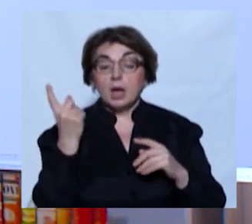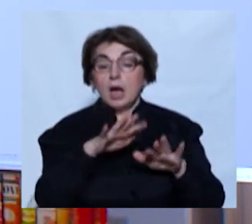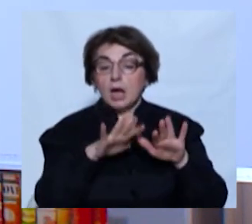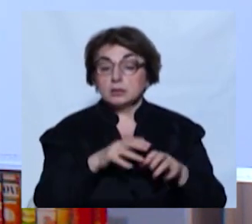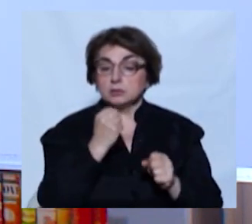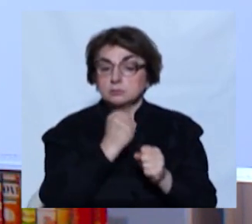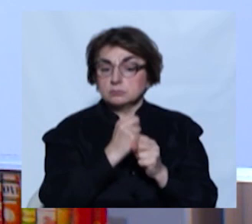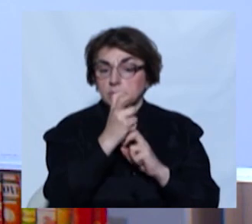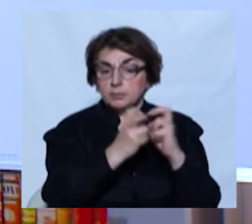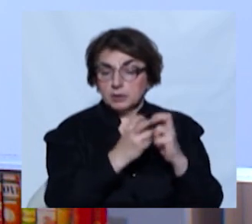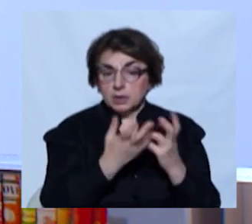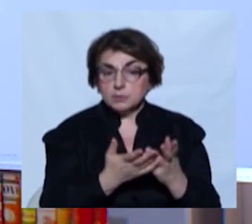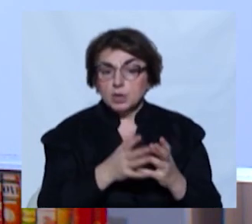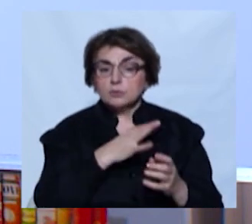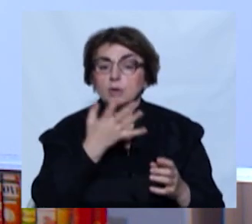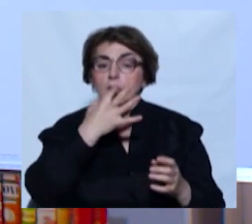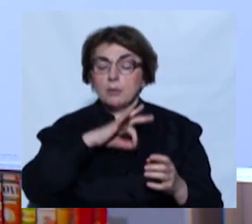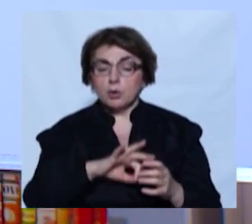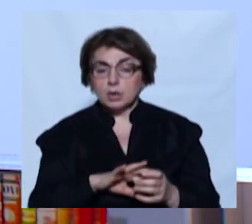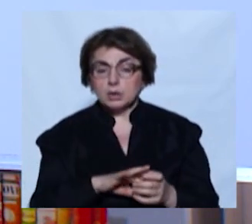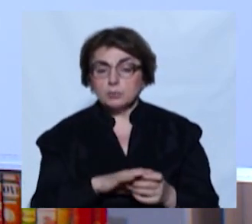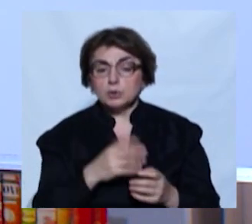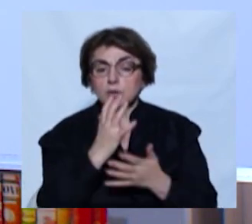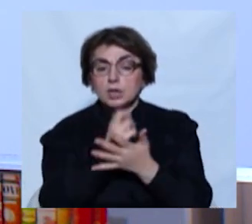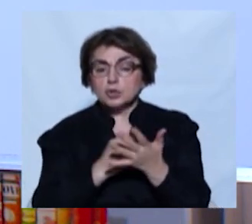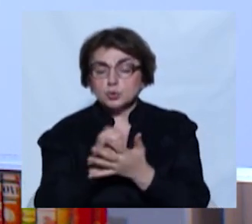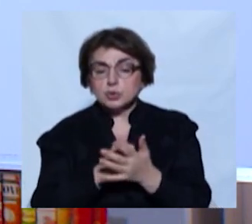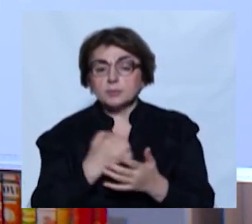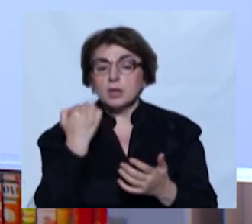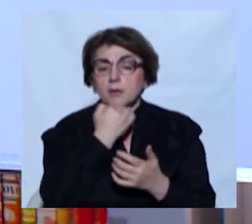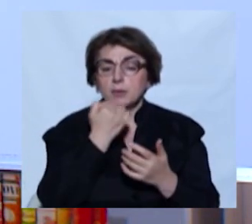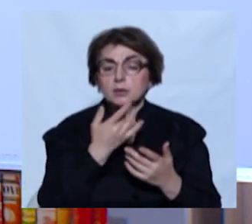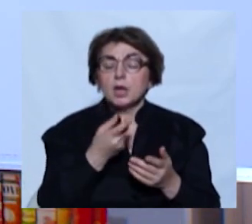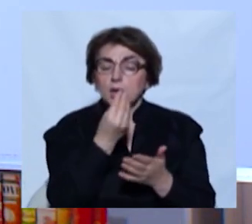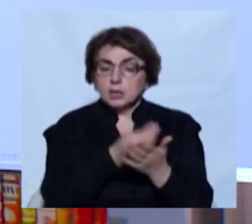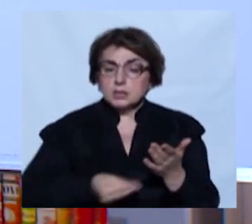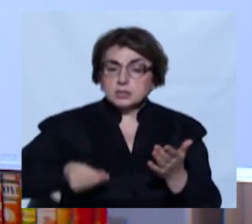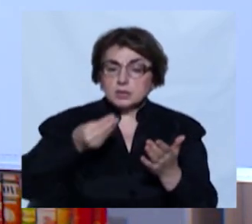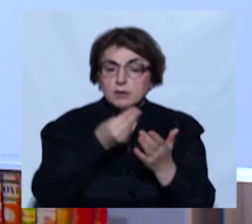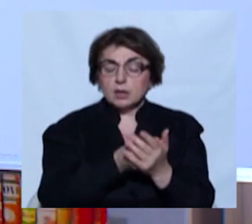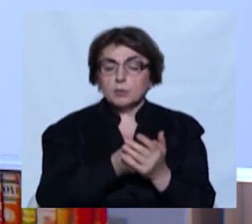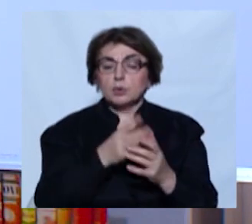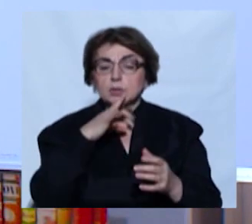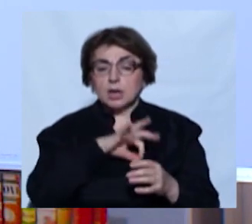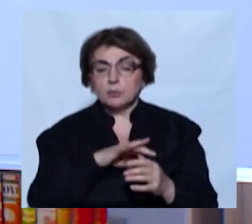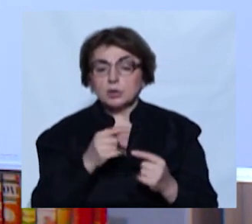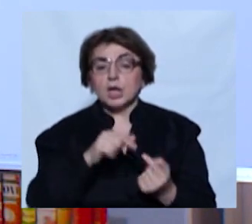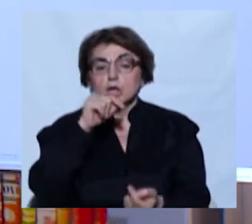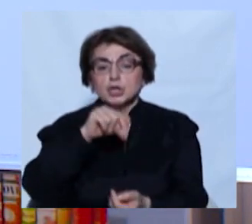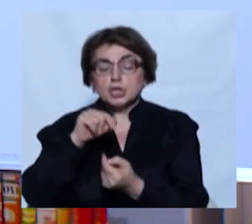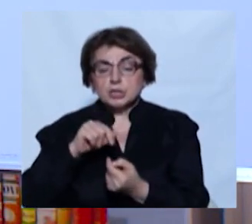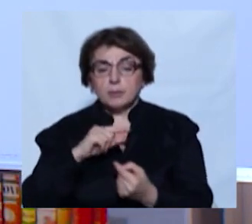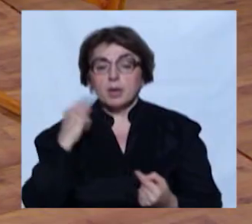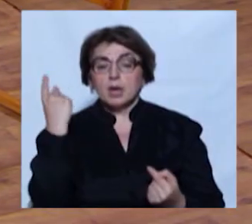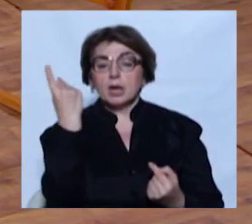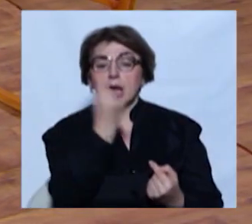წარმოებას, სადაც ყურადღება მიექცევა გამოყენებული რესურსების და მასალის ხელმეორედ გამოყენებას და შესაბამისად